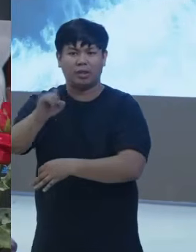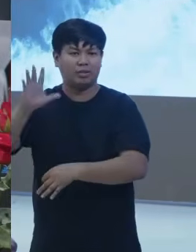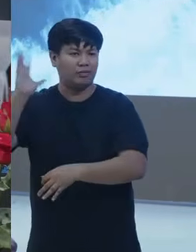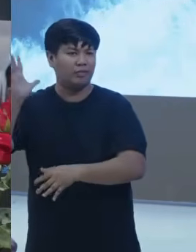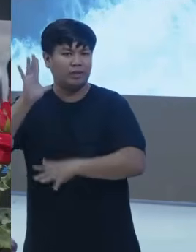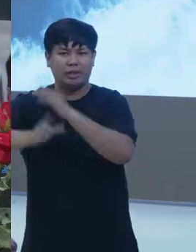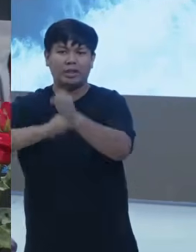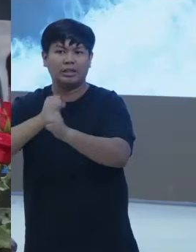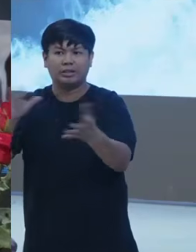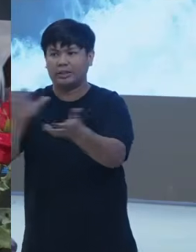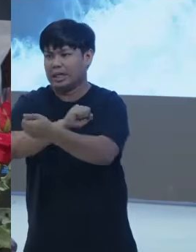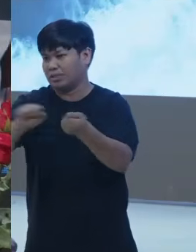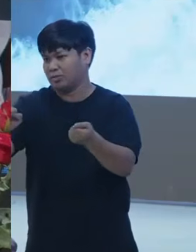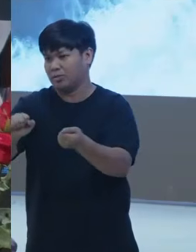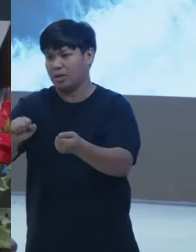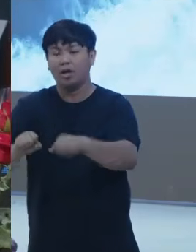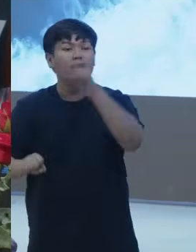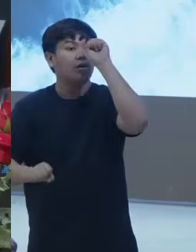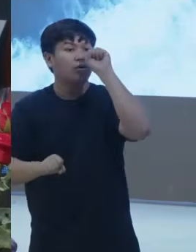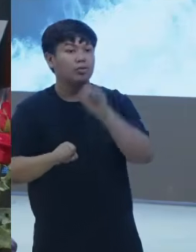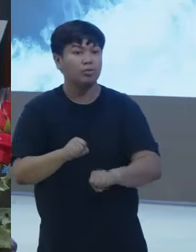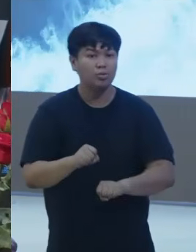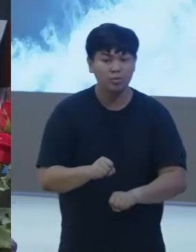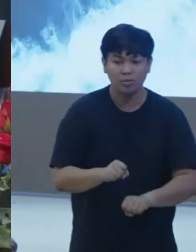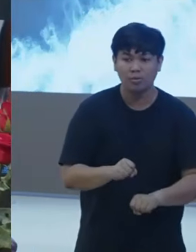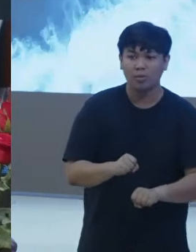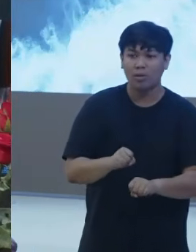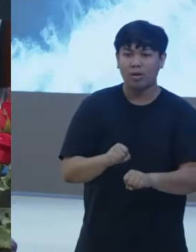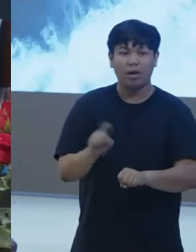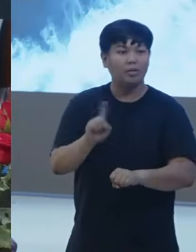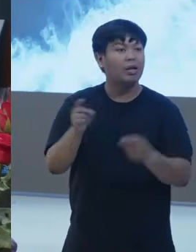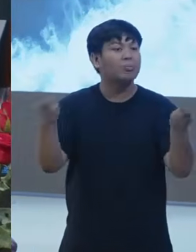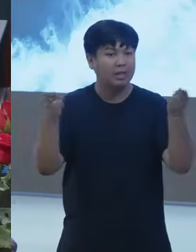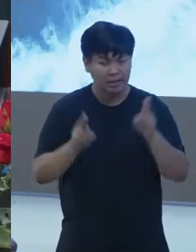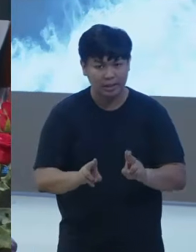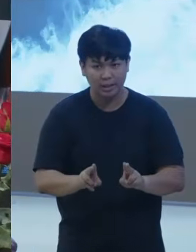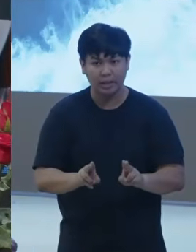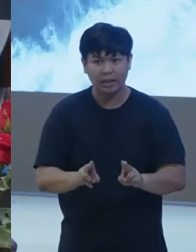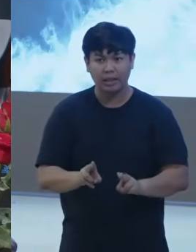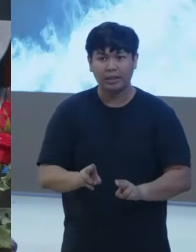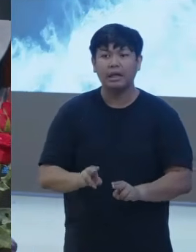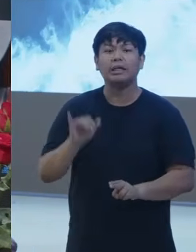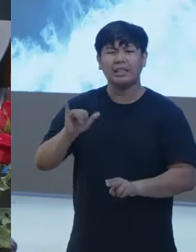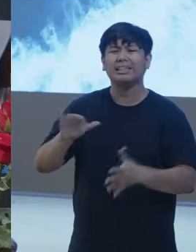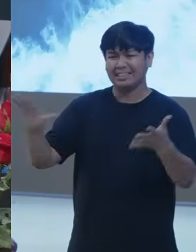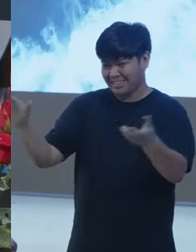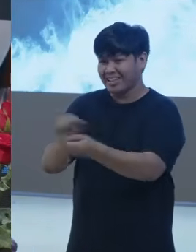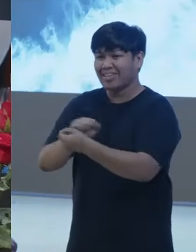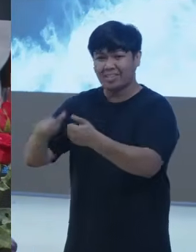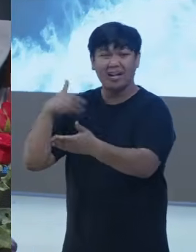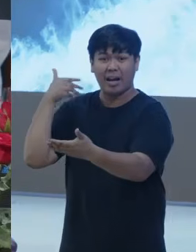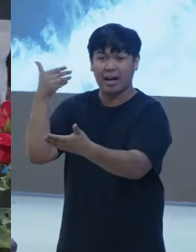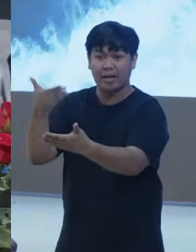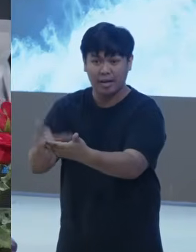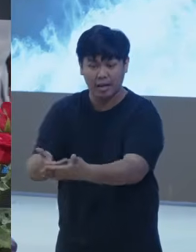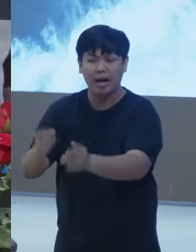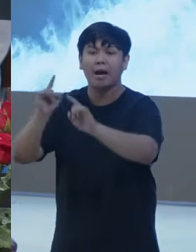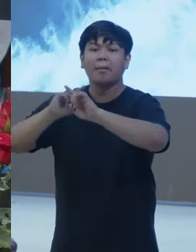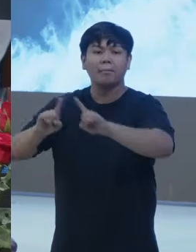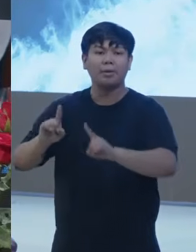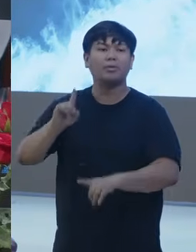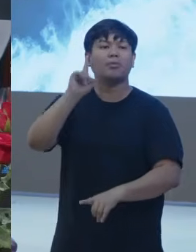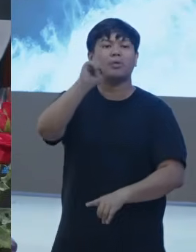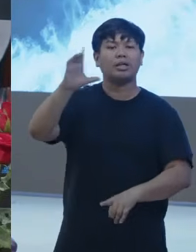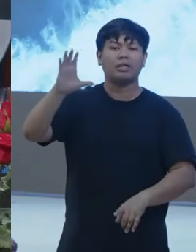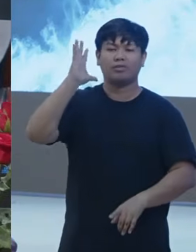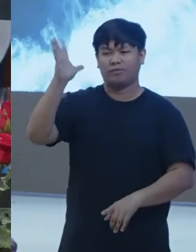ng Diyos. Ito na ang totoo. At sila nga po ay nilipol ng Diyos. 150 years pagkatapos nitong episode na to.